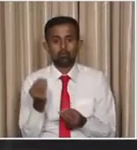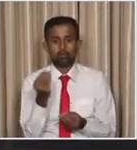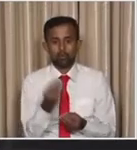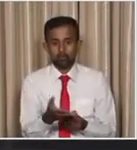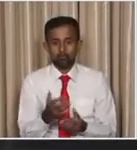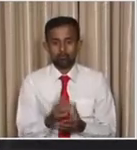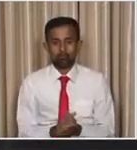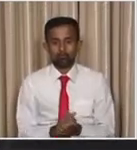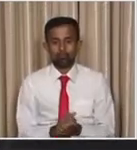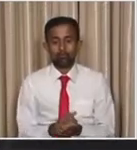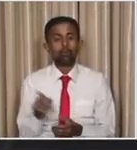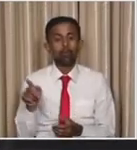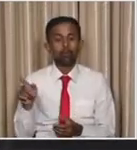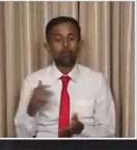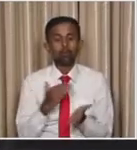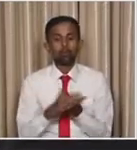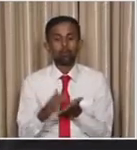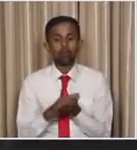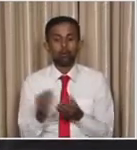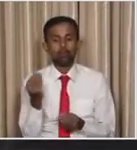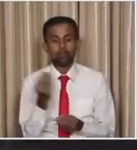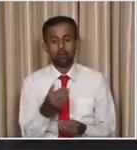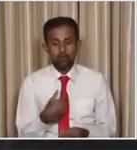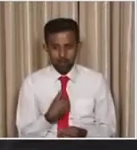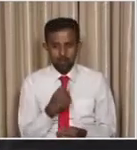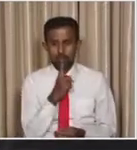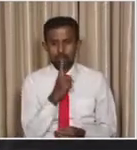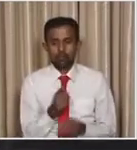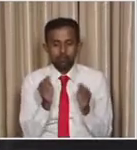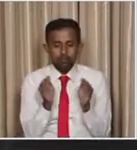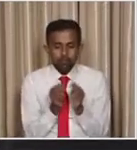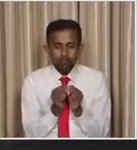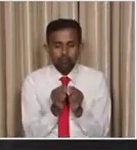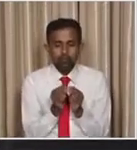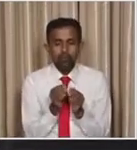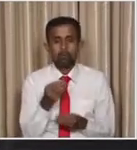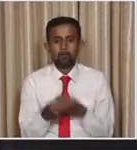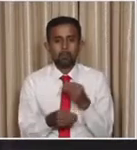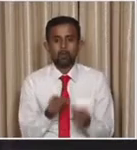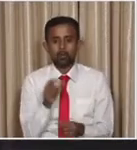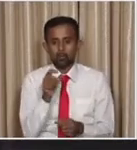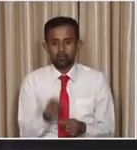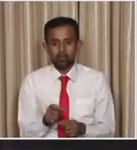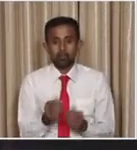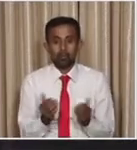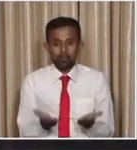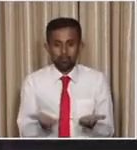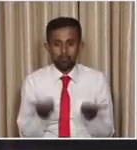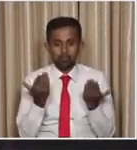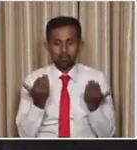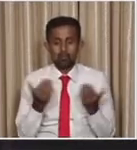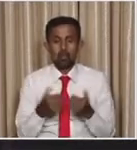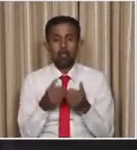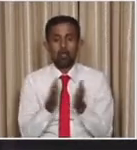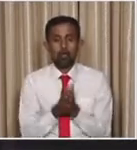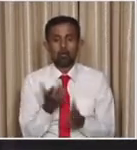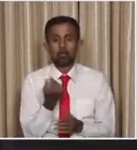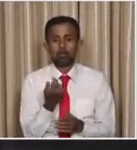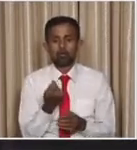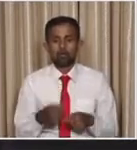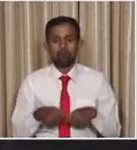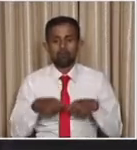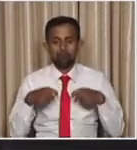කියලා. කාටද උදව් කරන්නේ? මේ අපි කියන ඉතා කුඩා සුද්‍ර ව්‍යවසායකයන් ගොඩනැගීමට තමයි මේ සියලු මුදල් වැය වෙන්නේ.